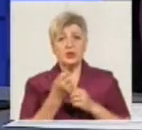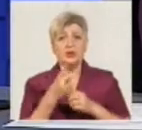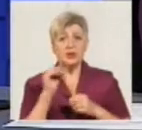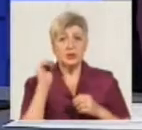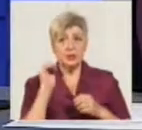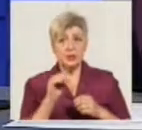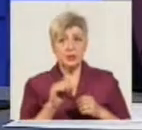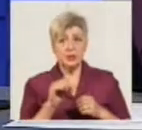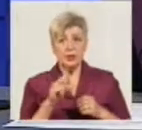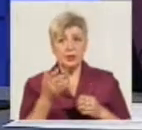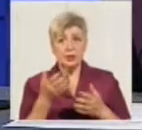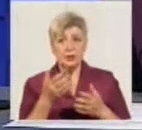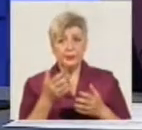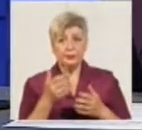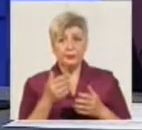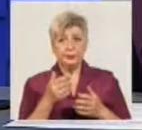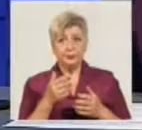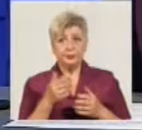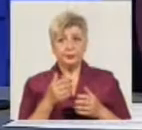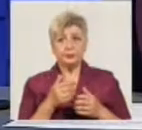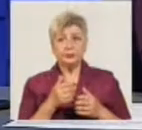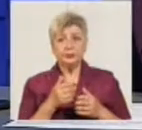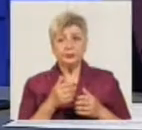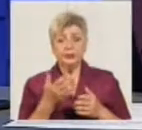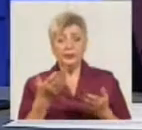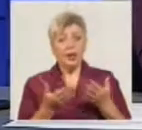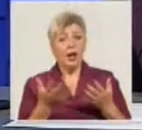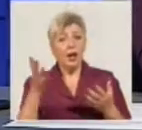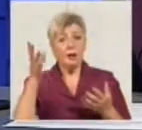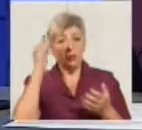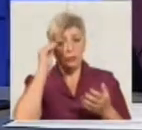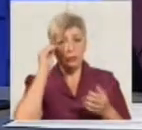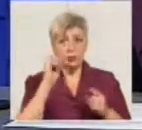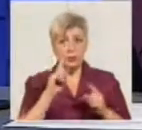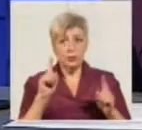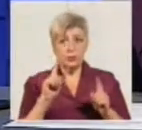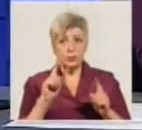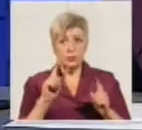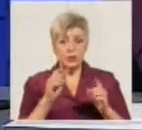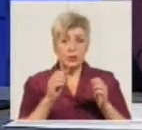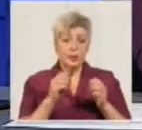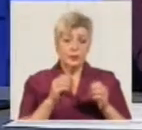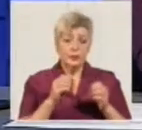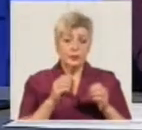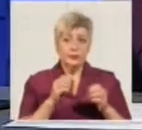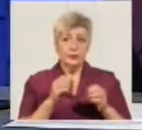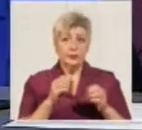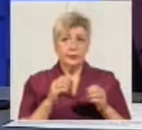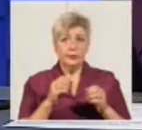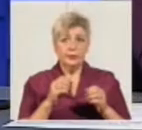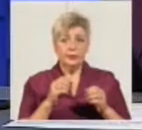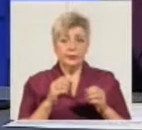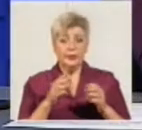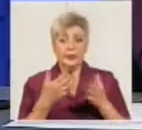враховуючи… Навіть при просто 4 ж 3-12, але враховуючи, що граничний розмір пенсії 10-200, родина отримує не